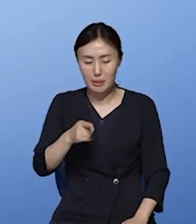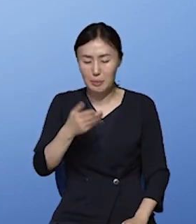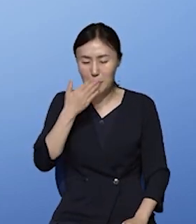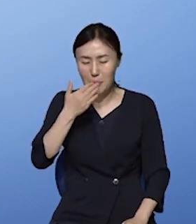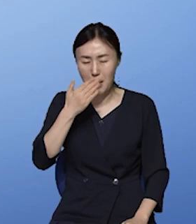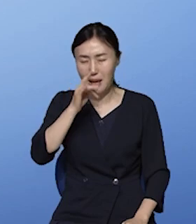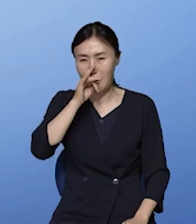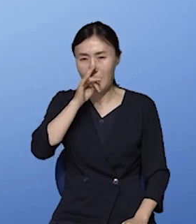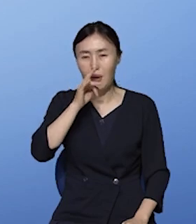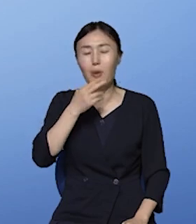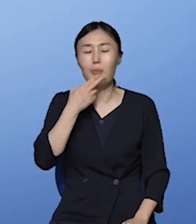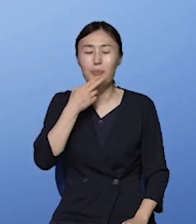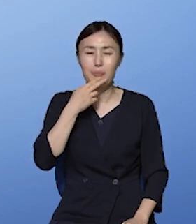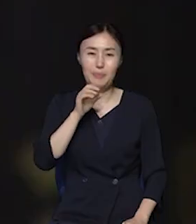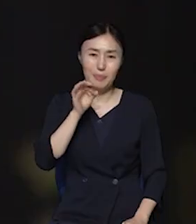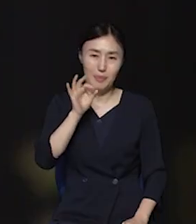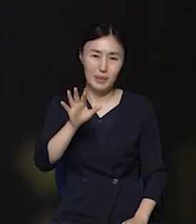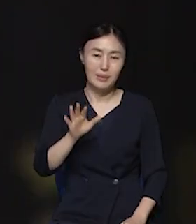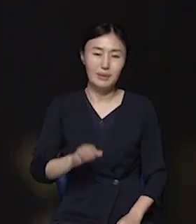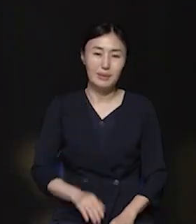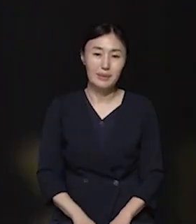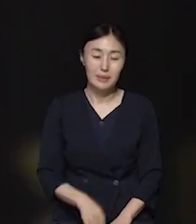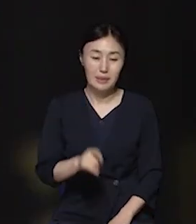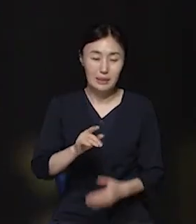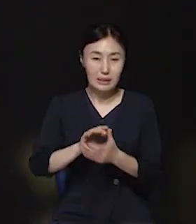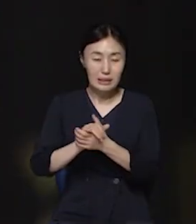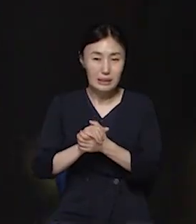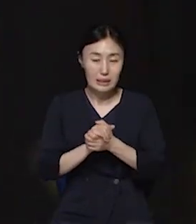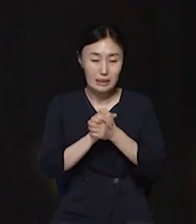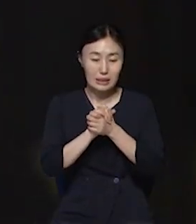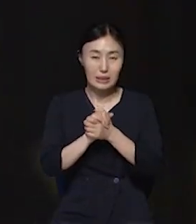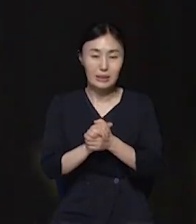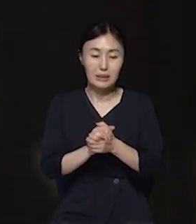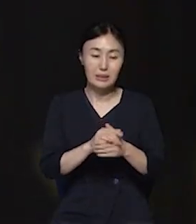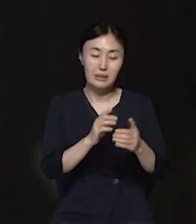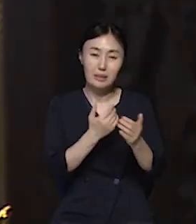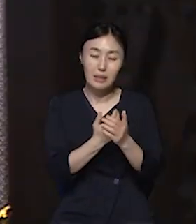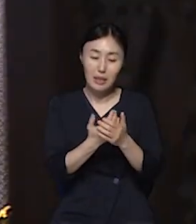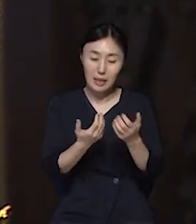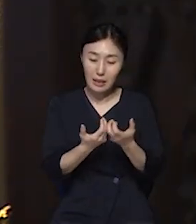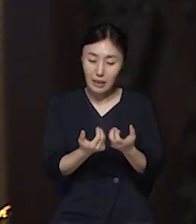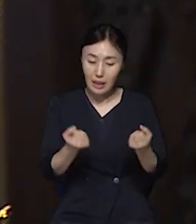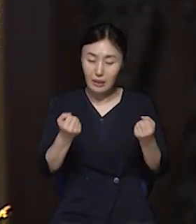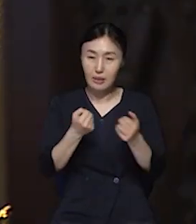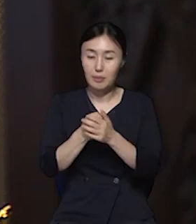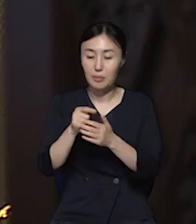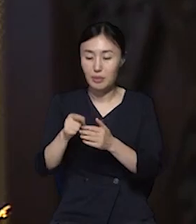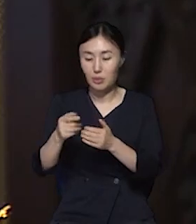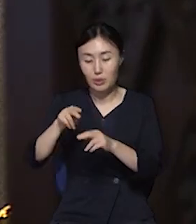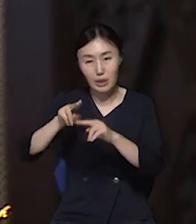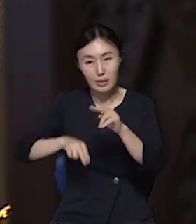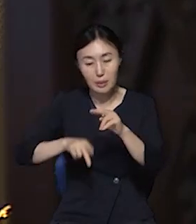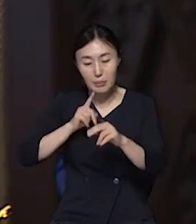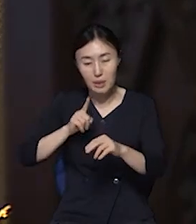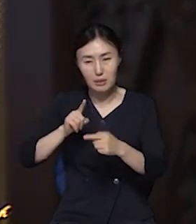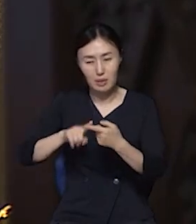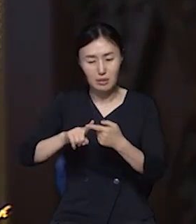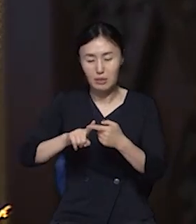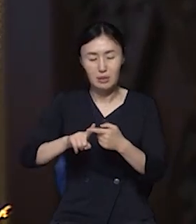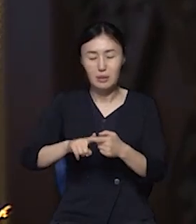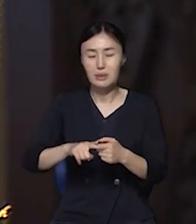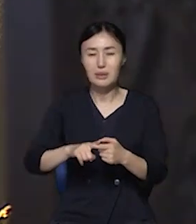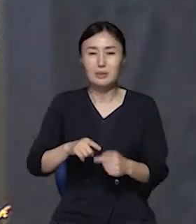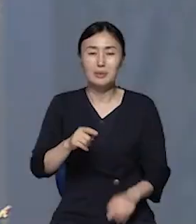낮다고 선을 그었습니다. 친명계 국회의원들은 이 의원의 분당론과 탈당론에 더욱 냉담한 반응을